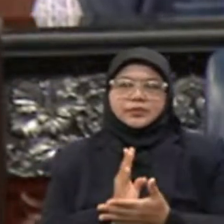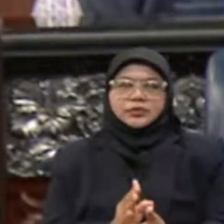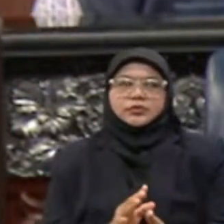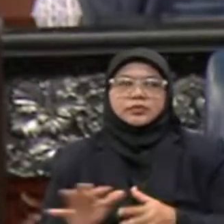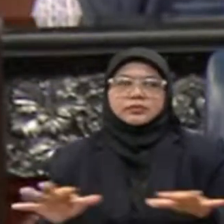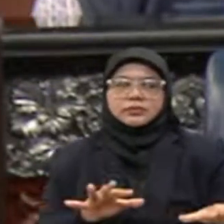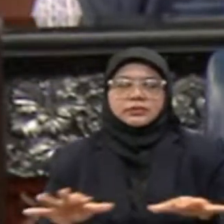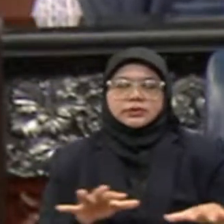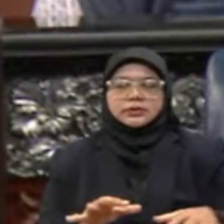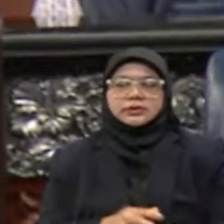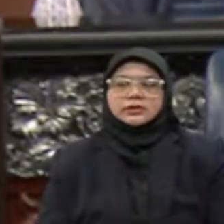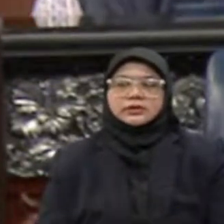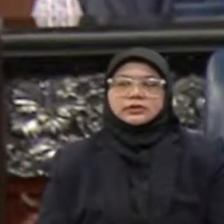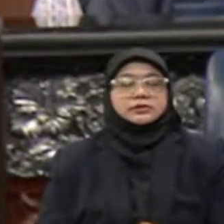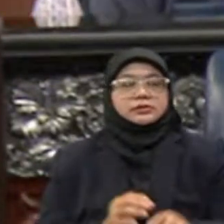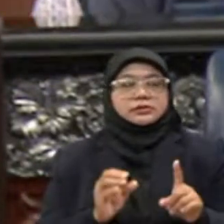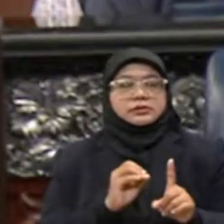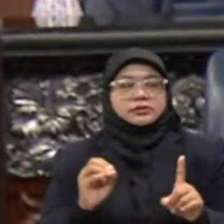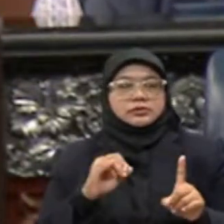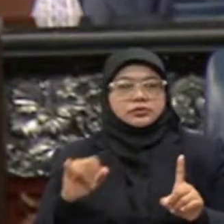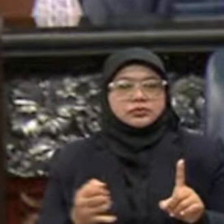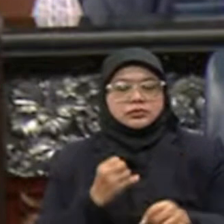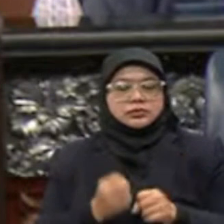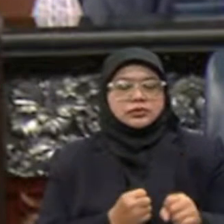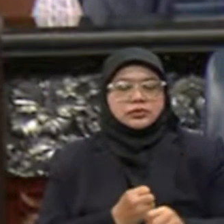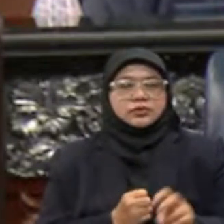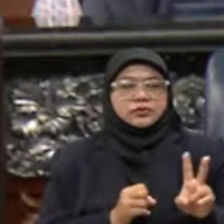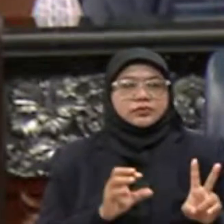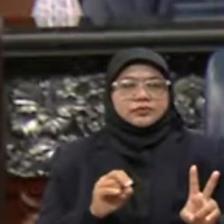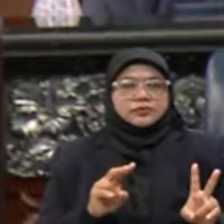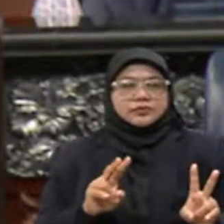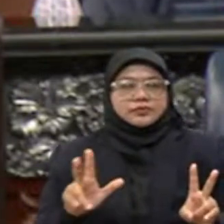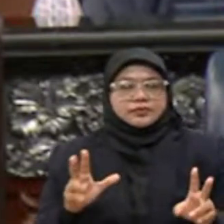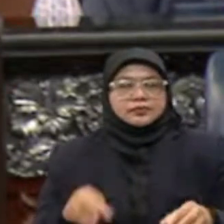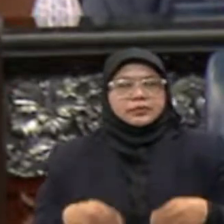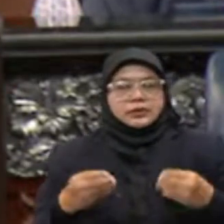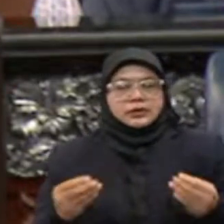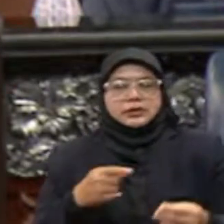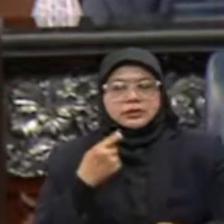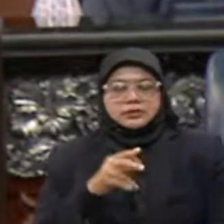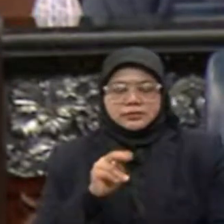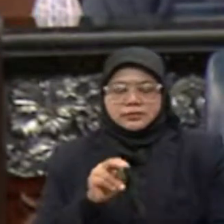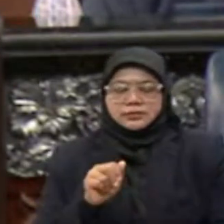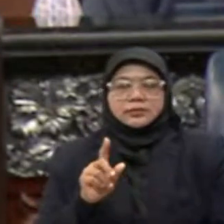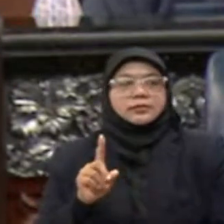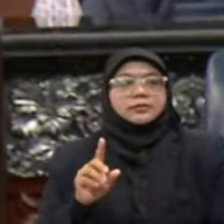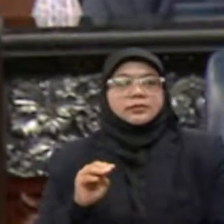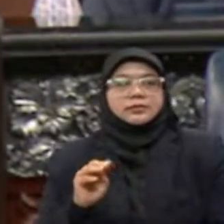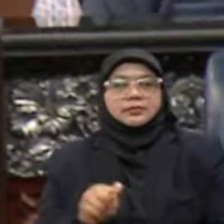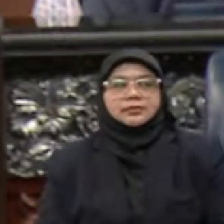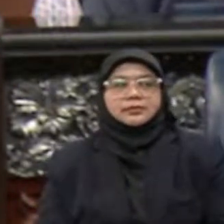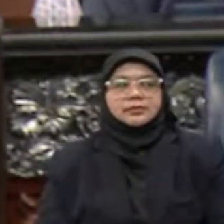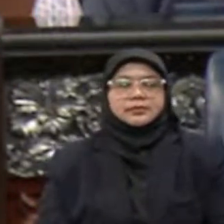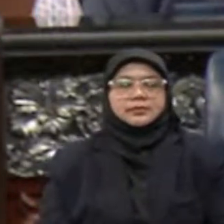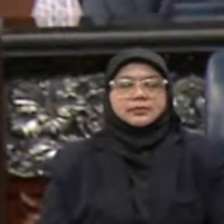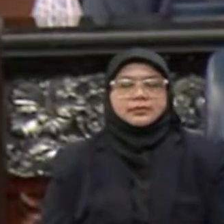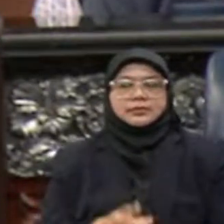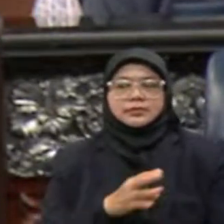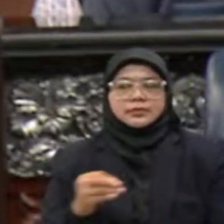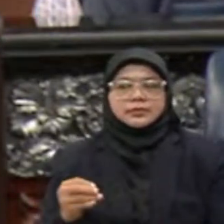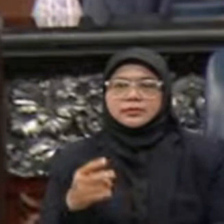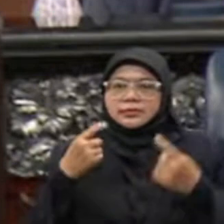bencana 100 juta Ringgit pada tahun 2023 ini kita berikan kepada nadma saya kira yang